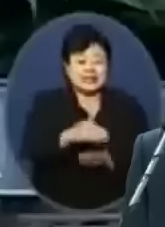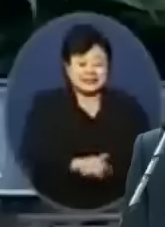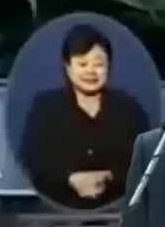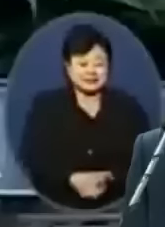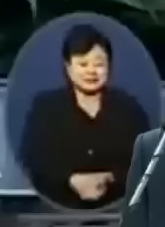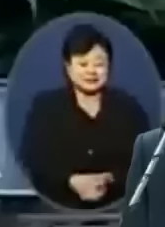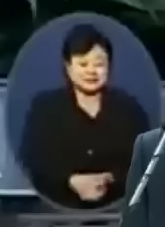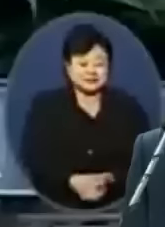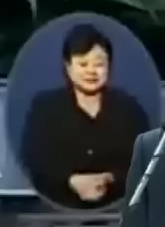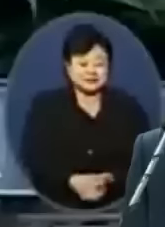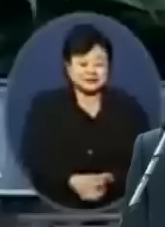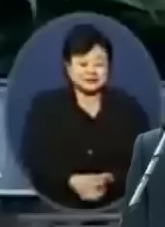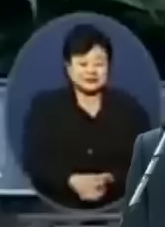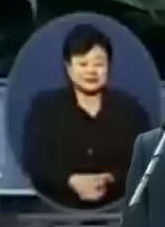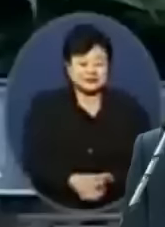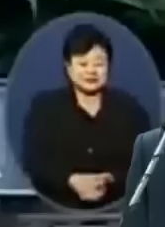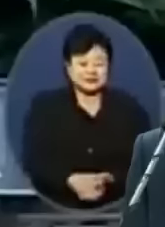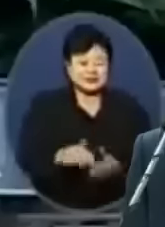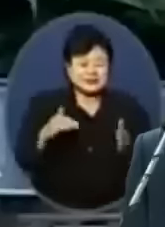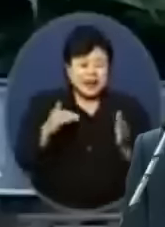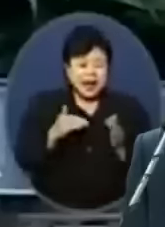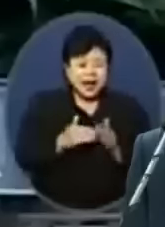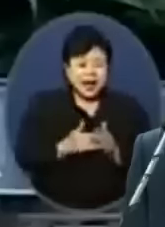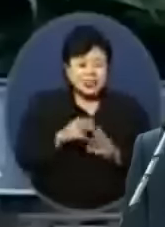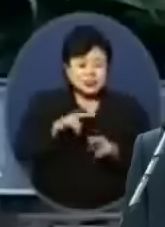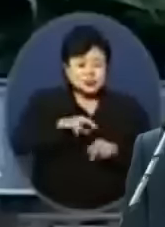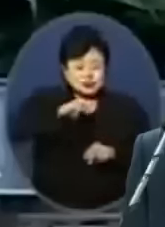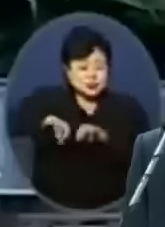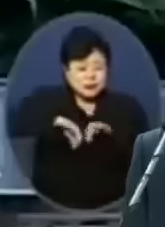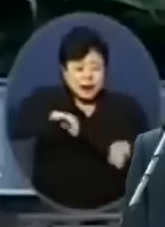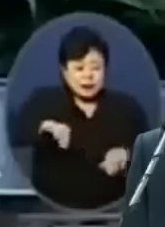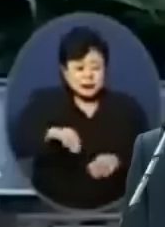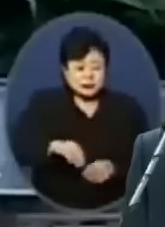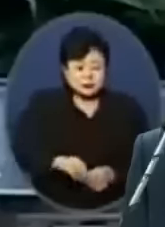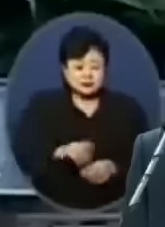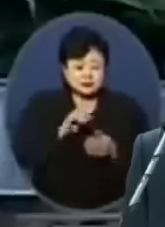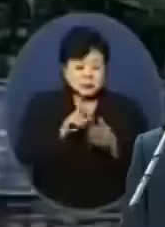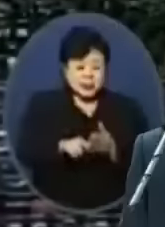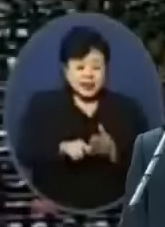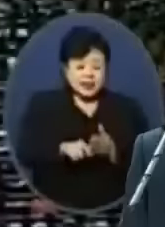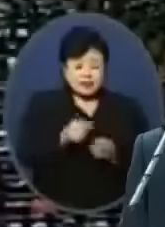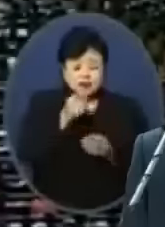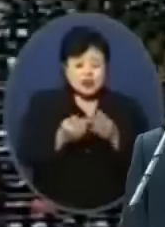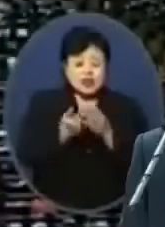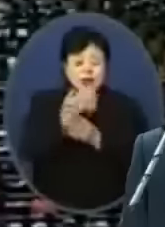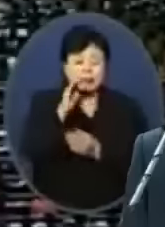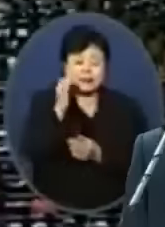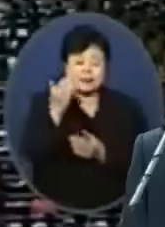주시는 것입니다. 끝까지 우물을 팔 수 있으면